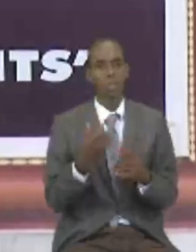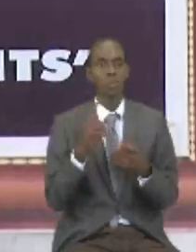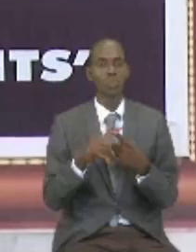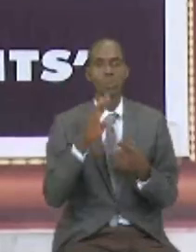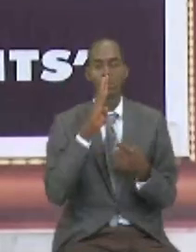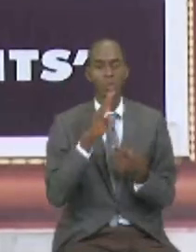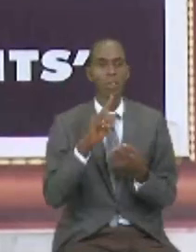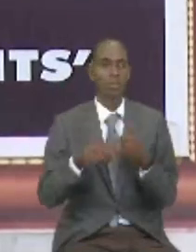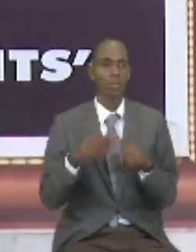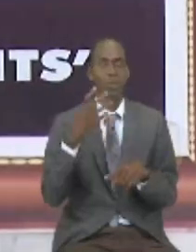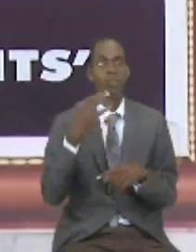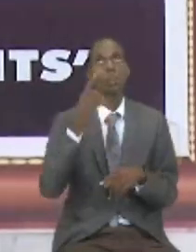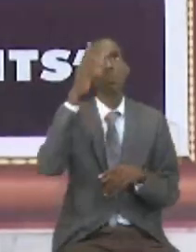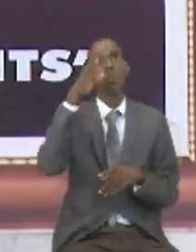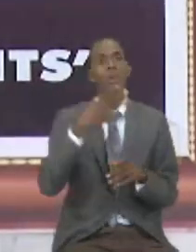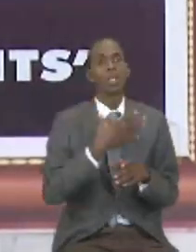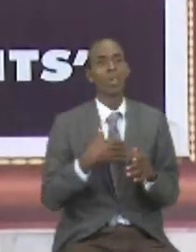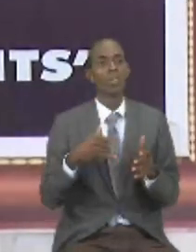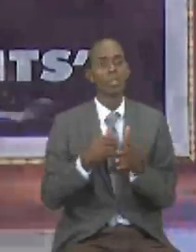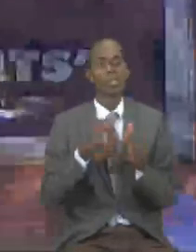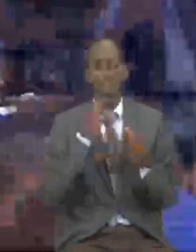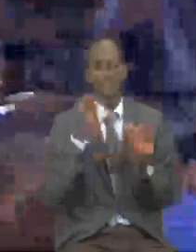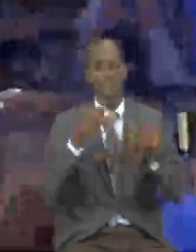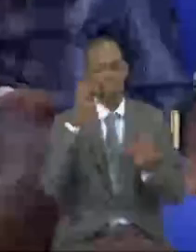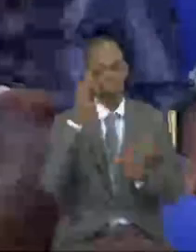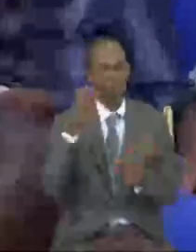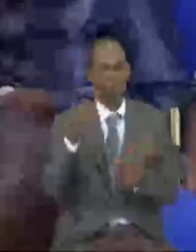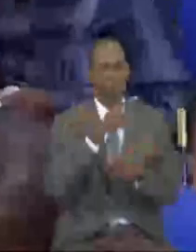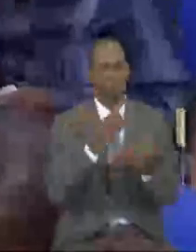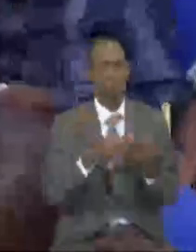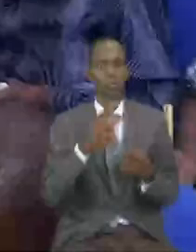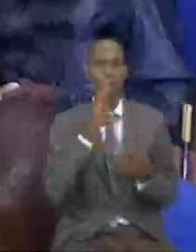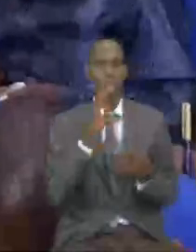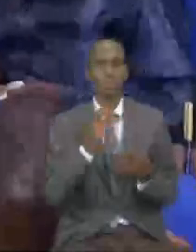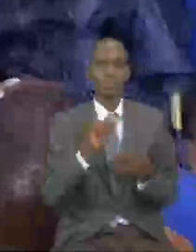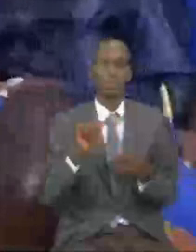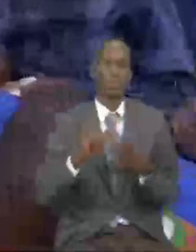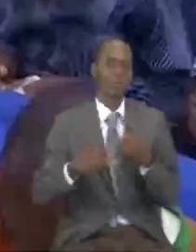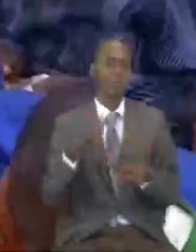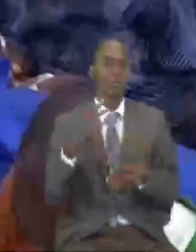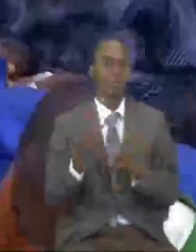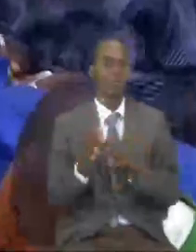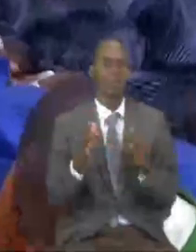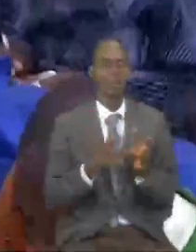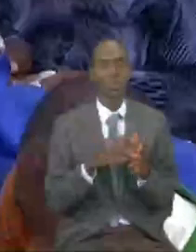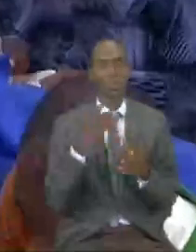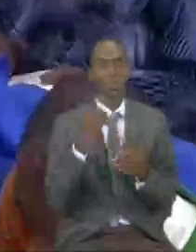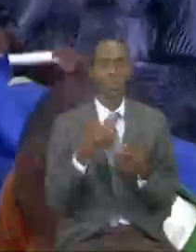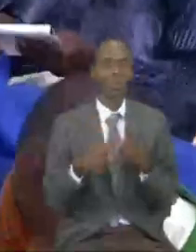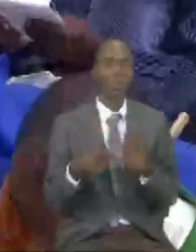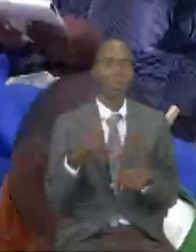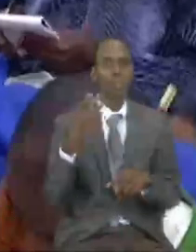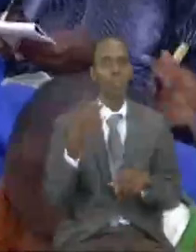C'est possible pour ces gens de devenir amis de Dieu. Il est possible que tu deviennes ami de Jésus,